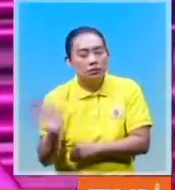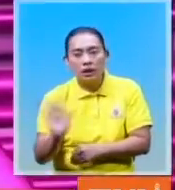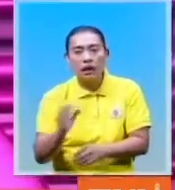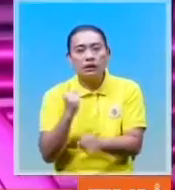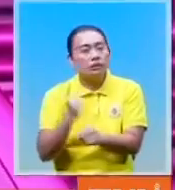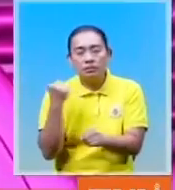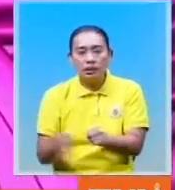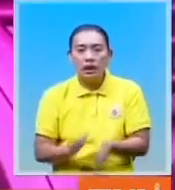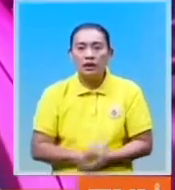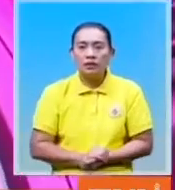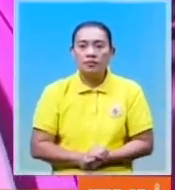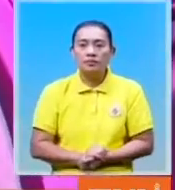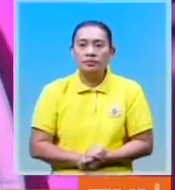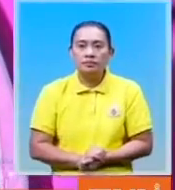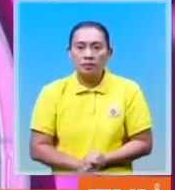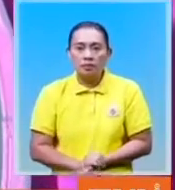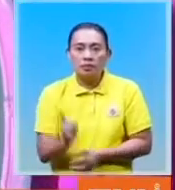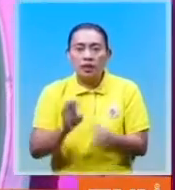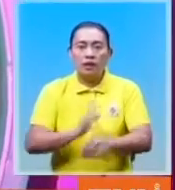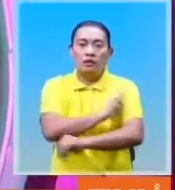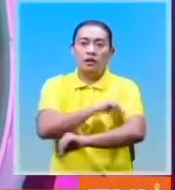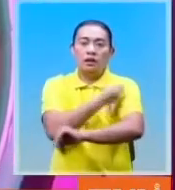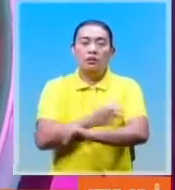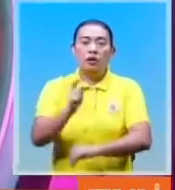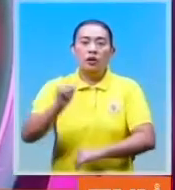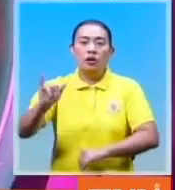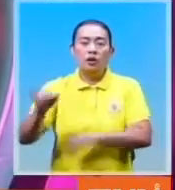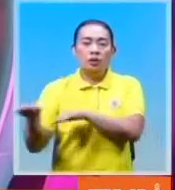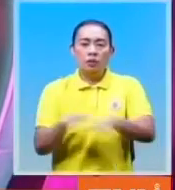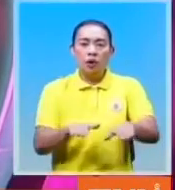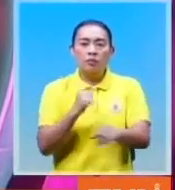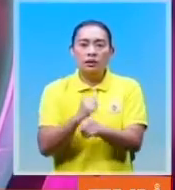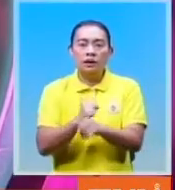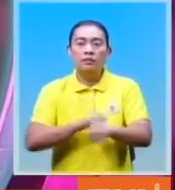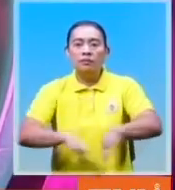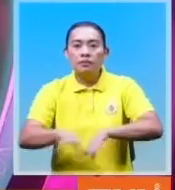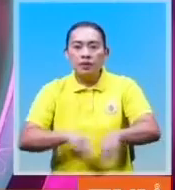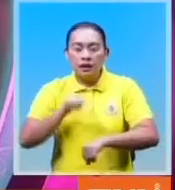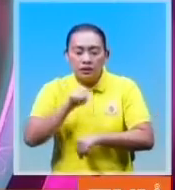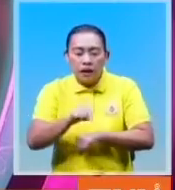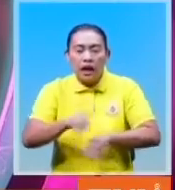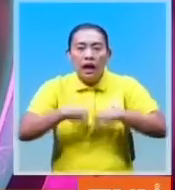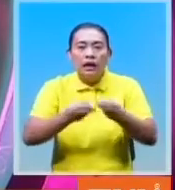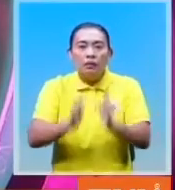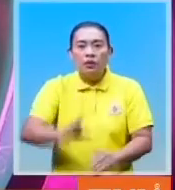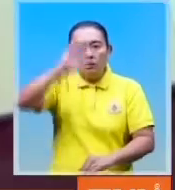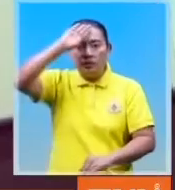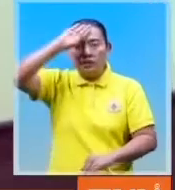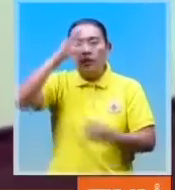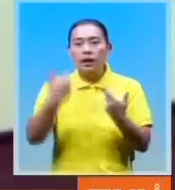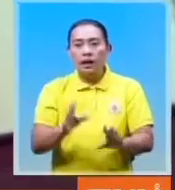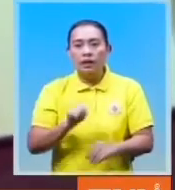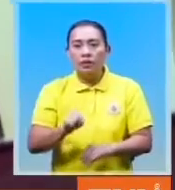คะสำหรับการใช้กัญชาทางการแพทย์เบื้องต้นอย.ก็เตรียมความพร้อมค่ะในการสั่งจ่ายให้กับผู้ป่วยแล้วในขน